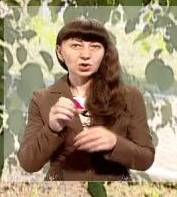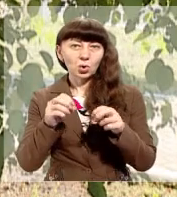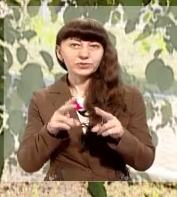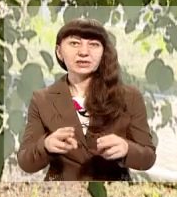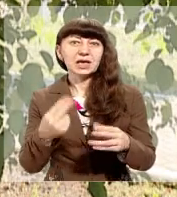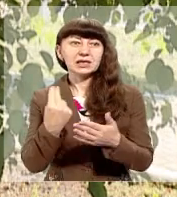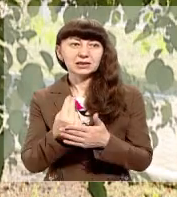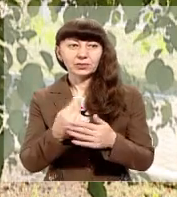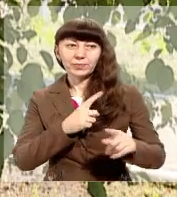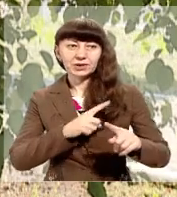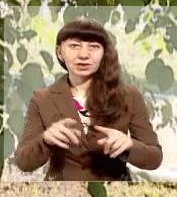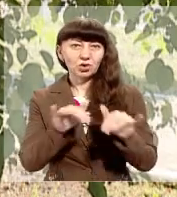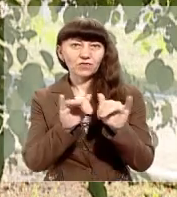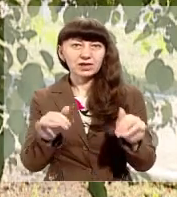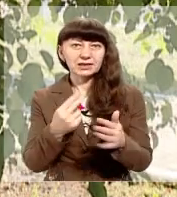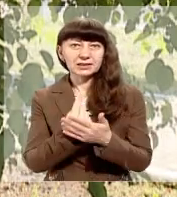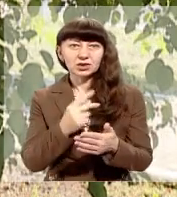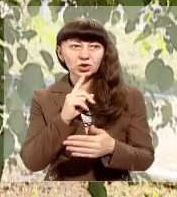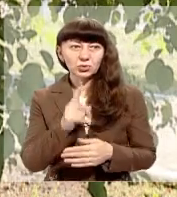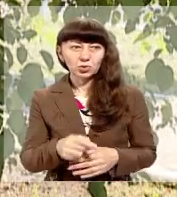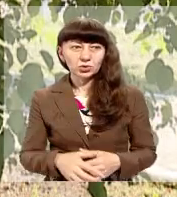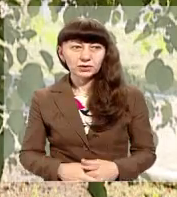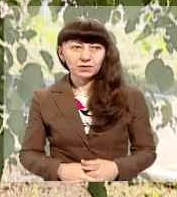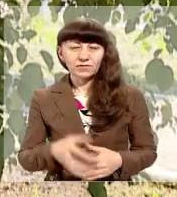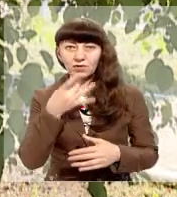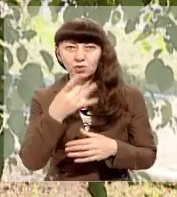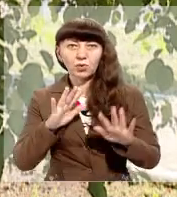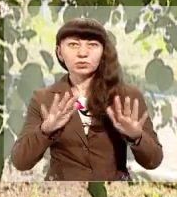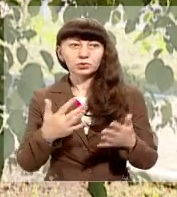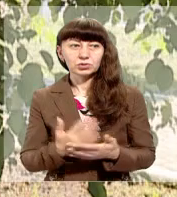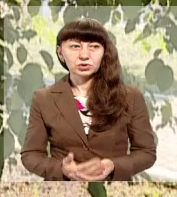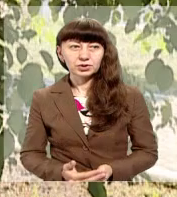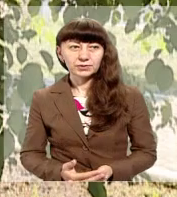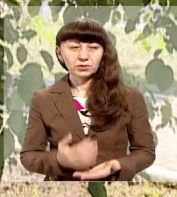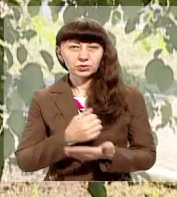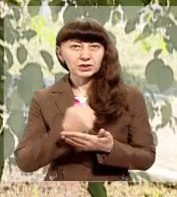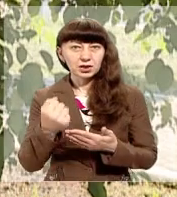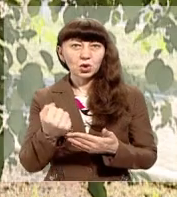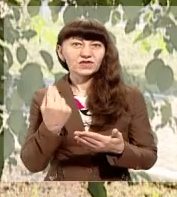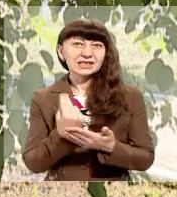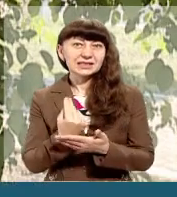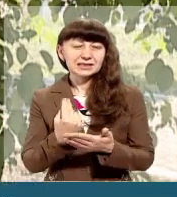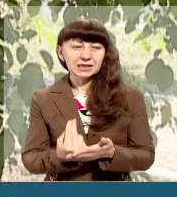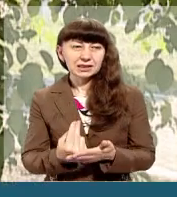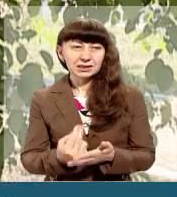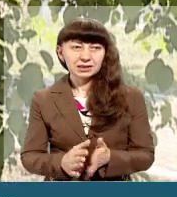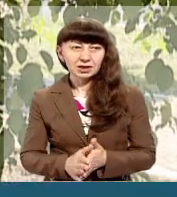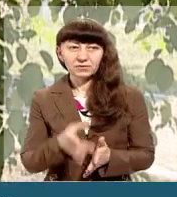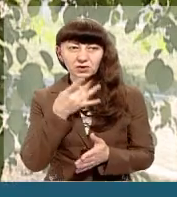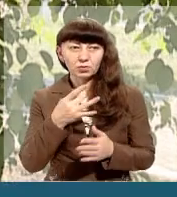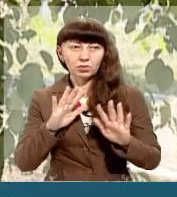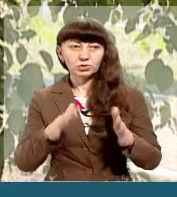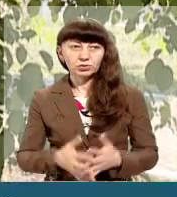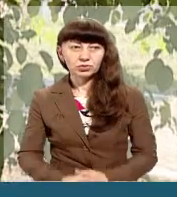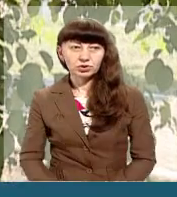всплеска резкого не предвидится. В любом случае есть определенные установленные цены, пограничные, и в любом случае фармкомпания